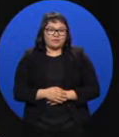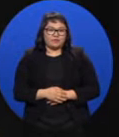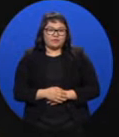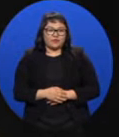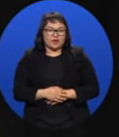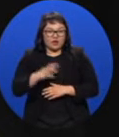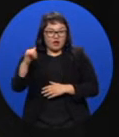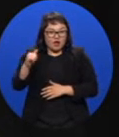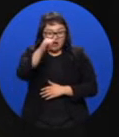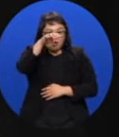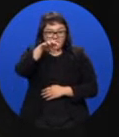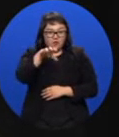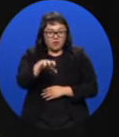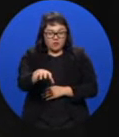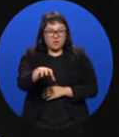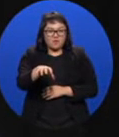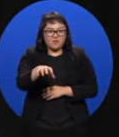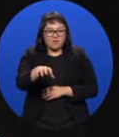공항이